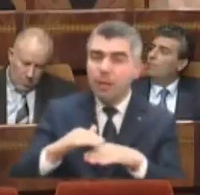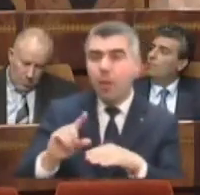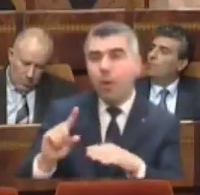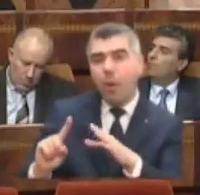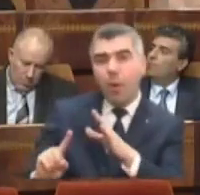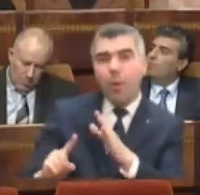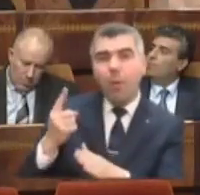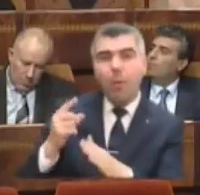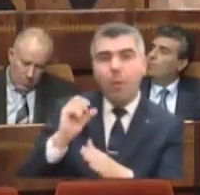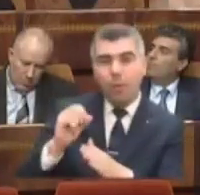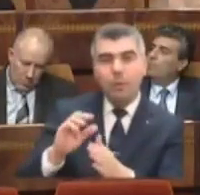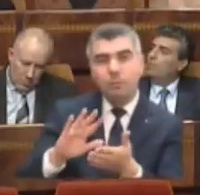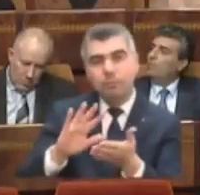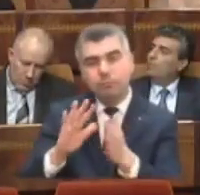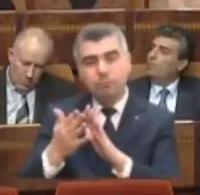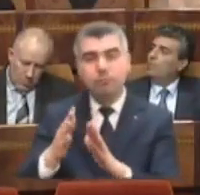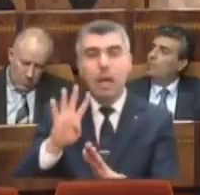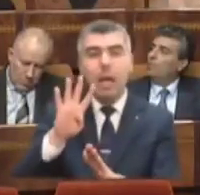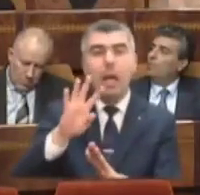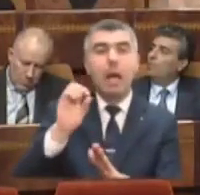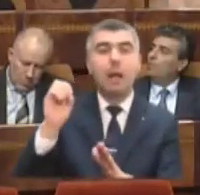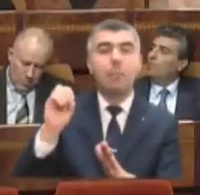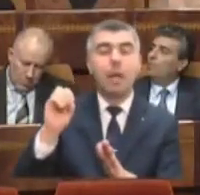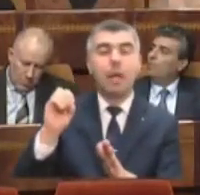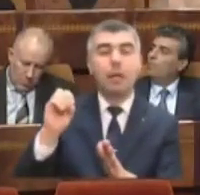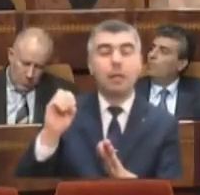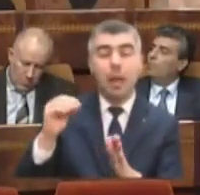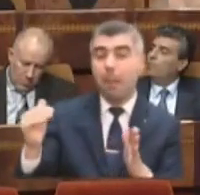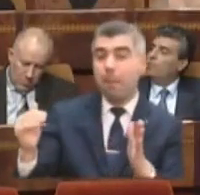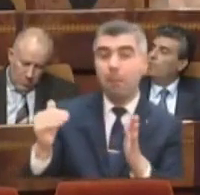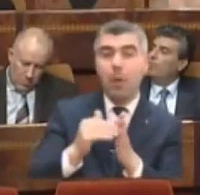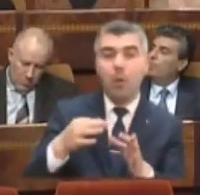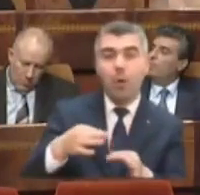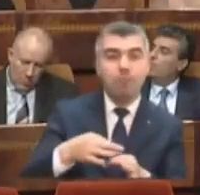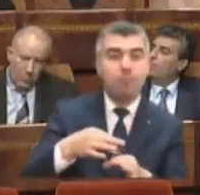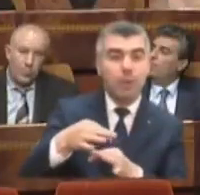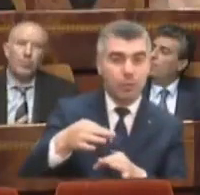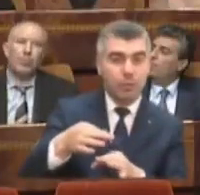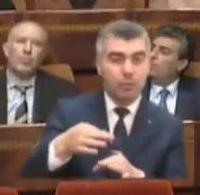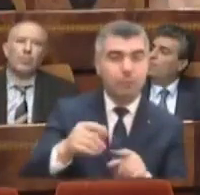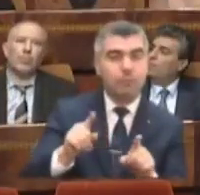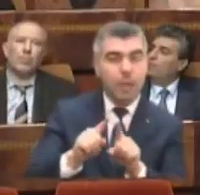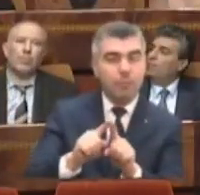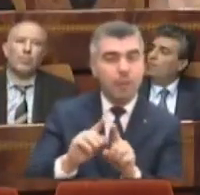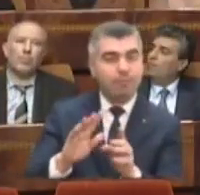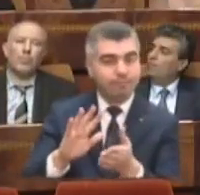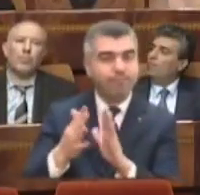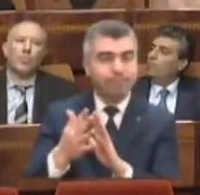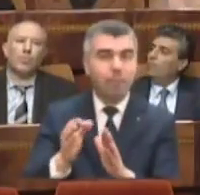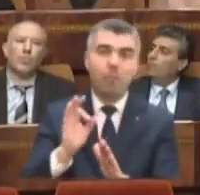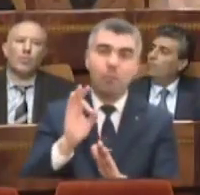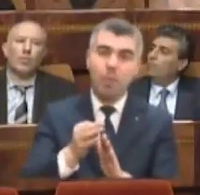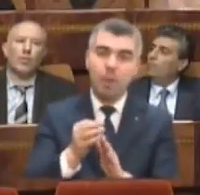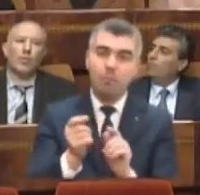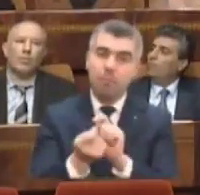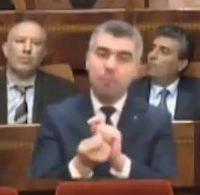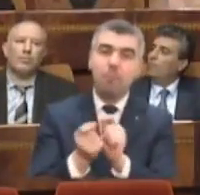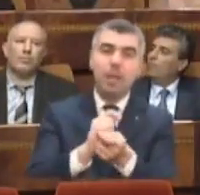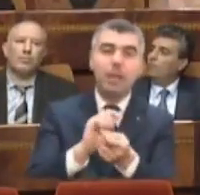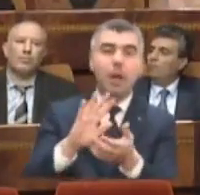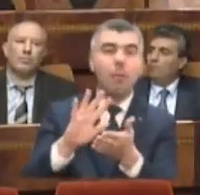الموسم الحالي اربعين مليون متر مكعب هنا وفي اطار تخفيف من انعكاسات سلبيه لتغيرات المناخيه